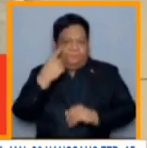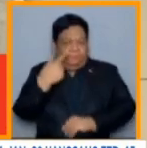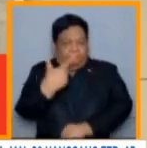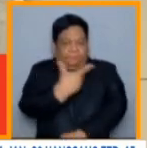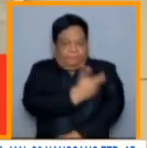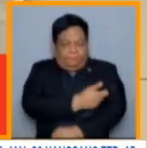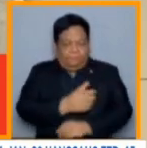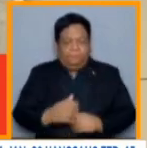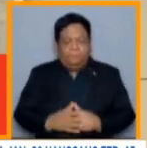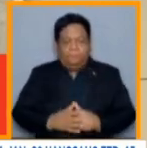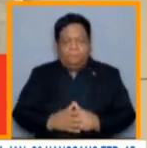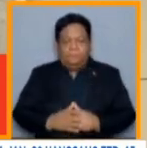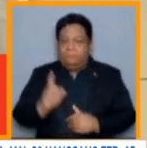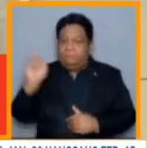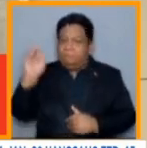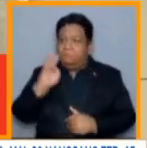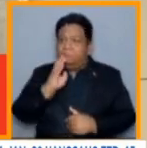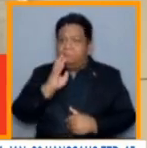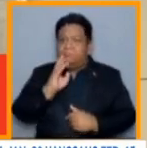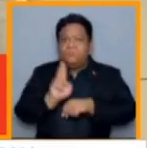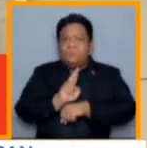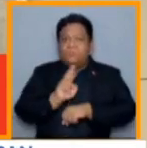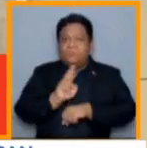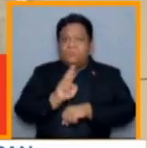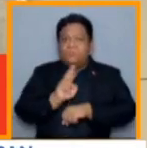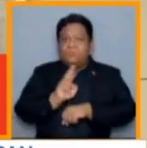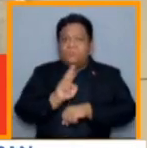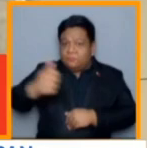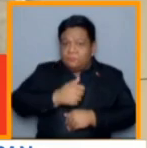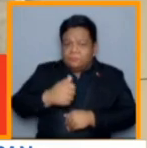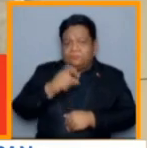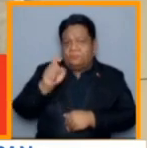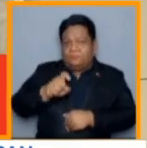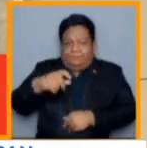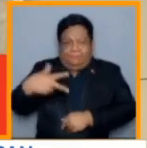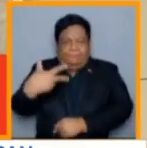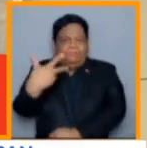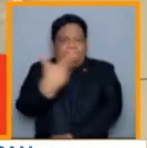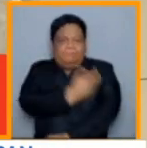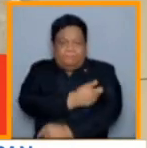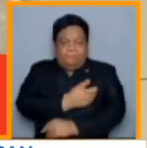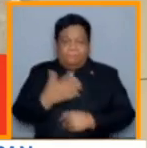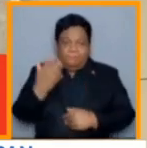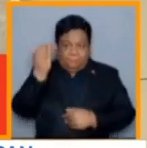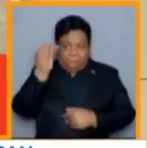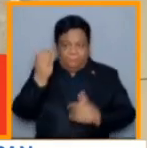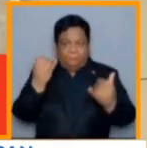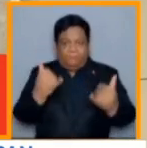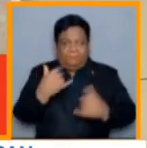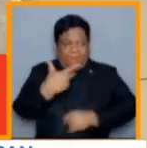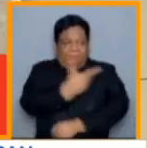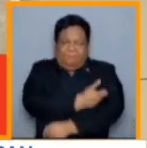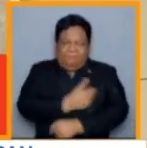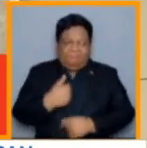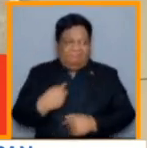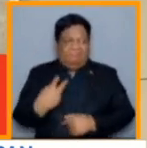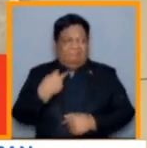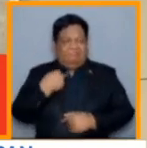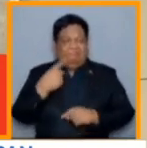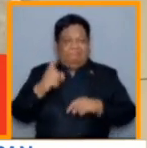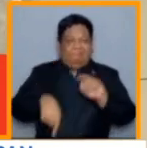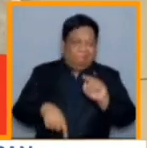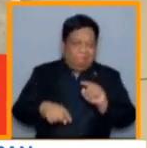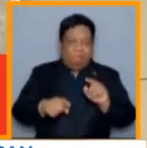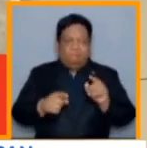kami makakaano din eh. Kundi dahil sa ano na yan, vaccine na yan, hindi kami makakalusot din eh sa biyahe